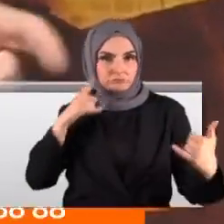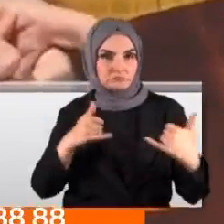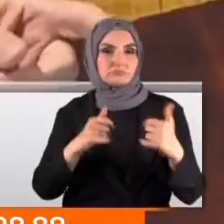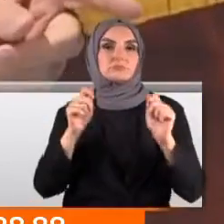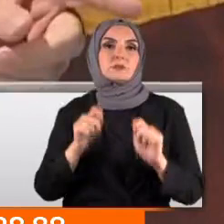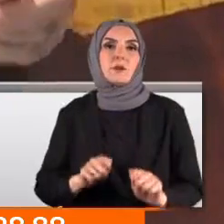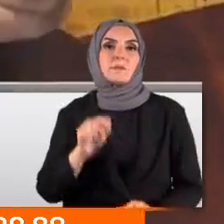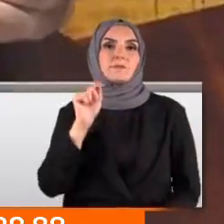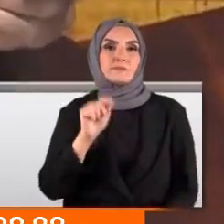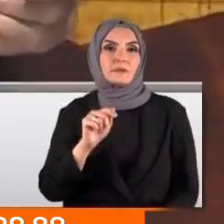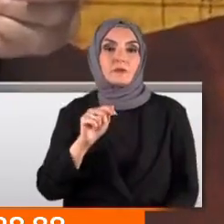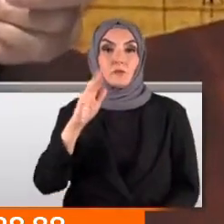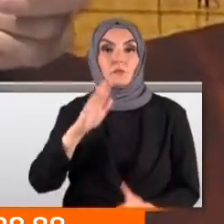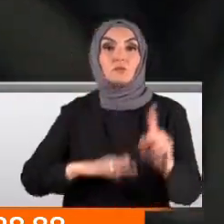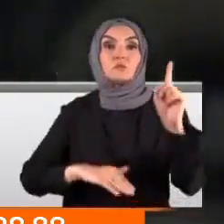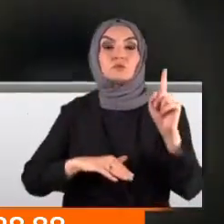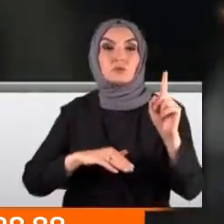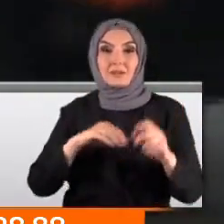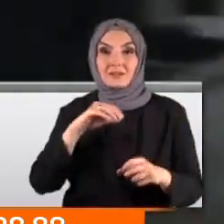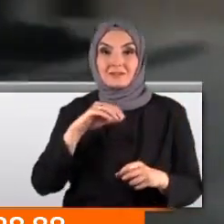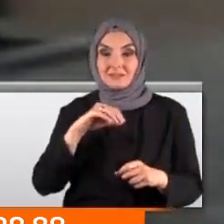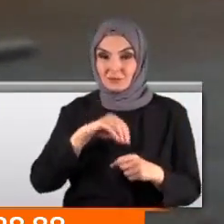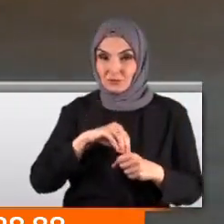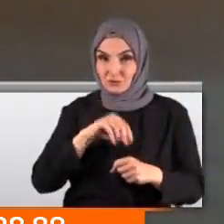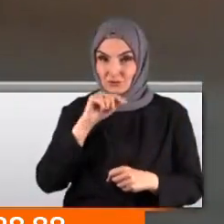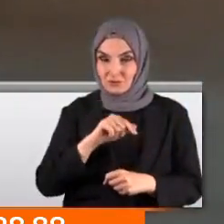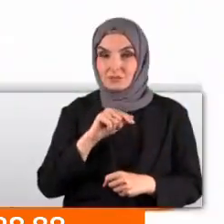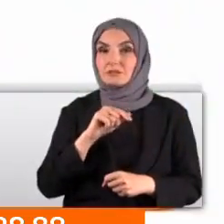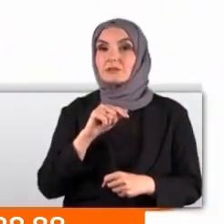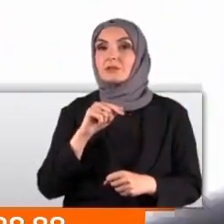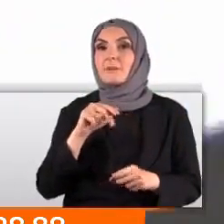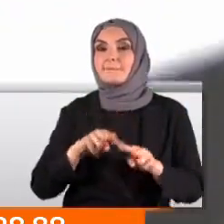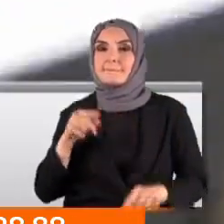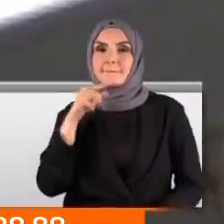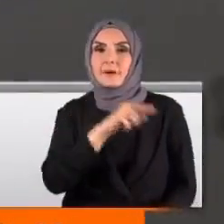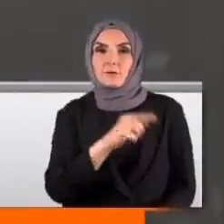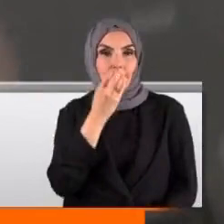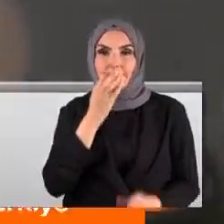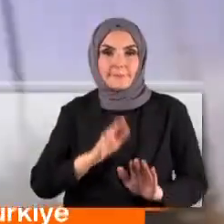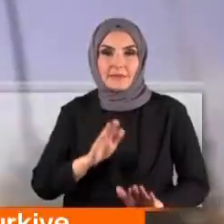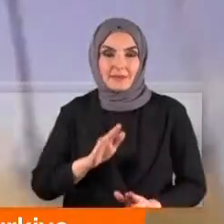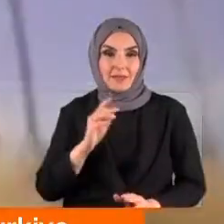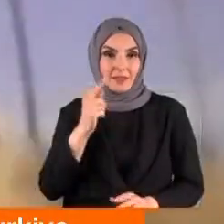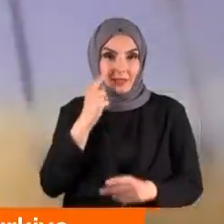SAMP/T füze savunma sistemi için Macron'a "Beklentimiz tam açıklık prensibiyle ortak bir sistem geliştirmek" dedi.